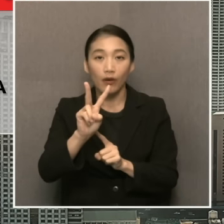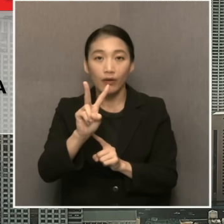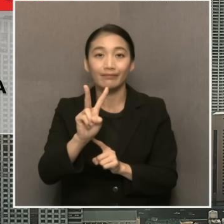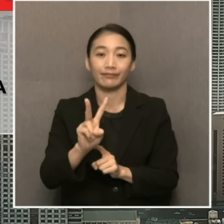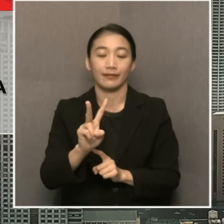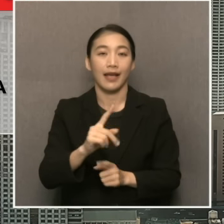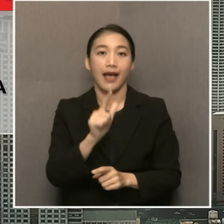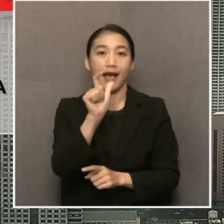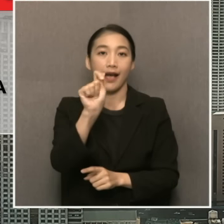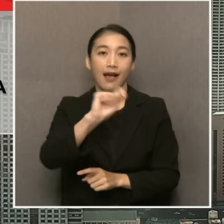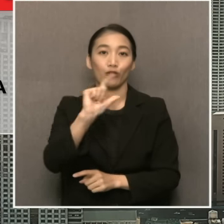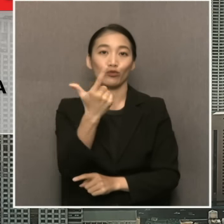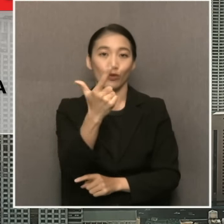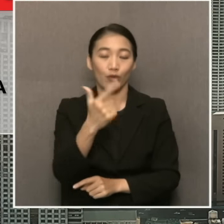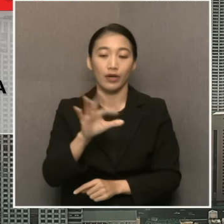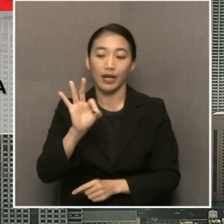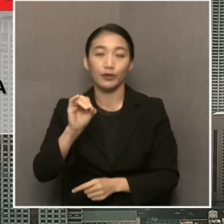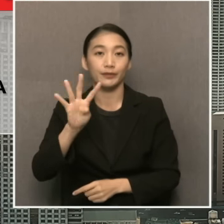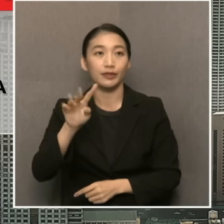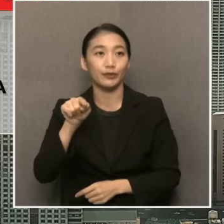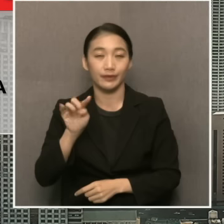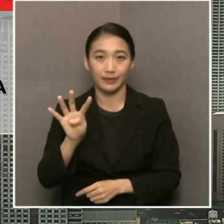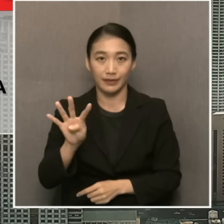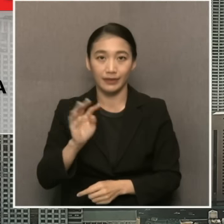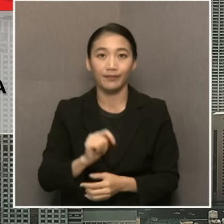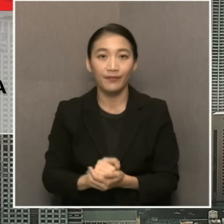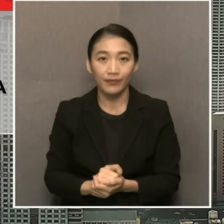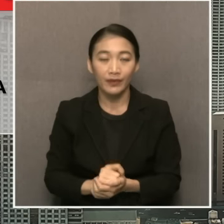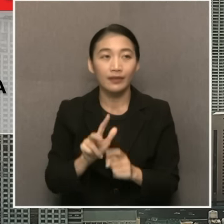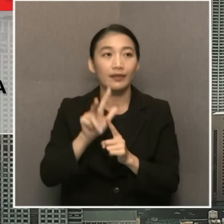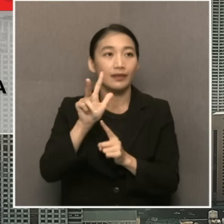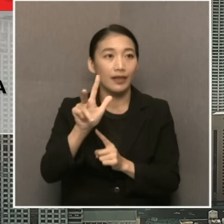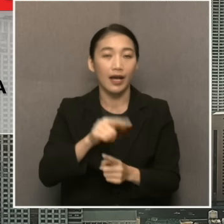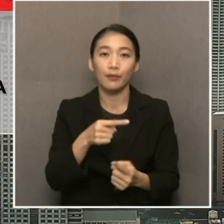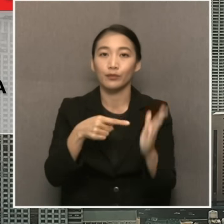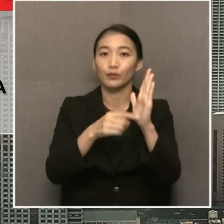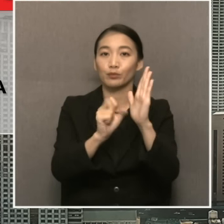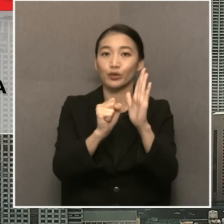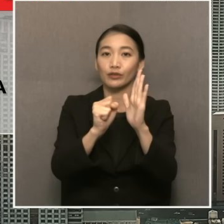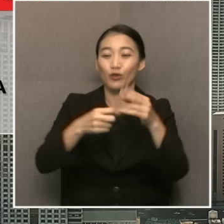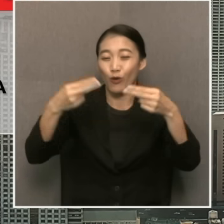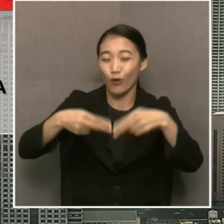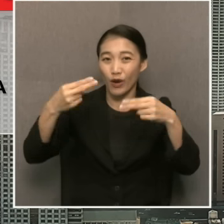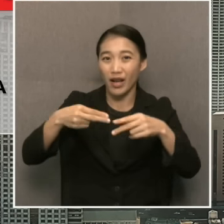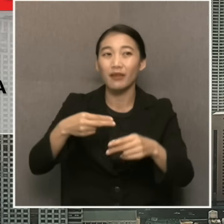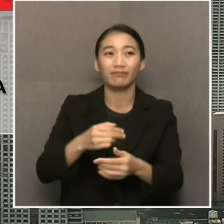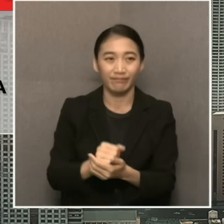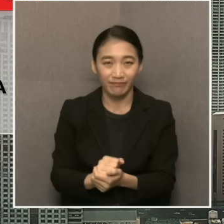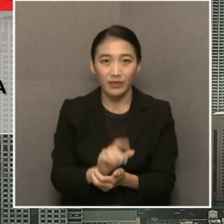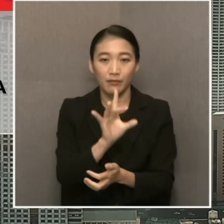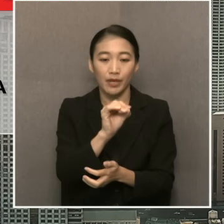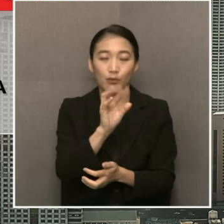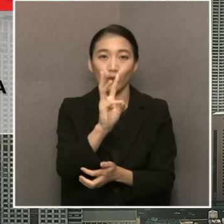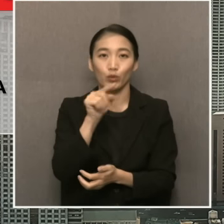อง 94.4 ไมโครกรัมต่อลูกบาศก์เมตรสมุทรสงครามอยู่ในอันดับ3นะคะ 86.1 ไมโครกรั